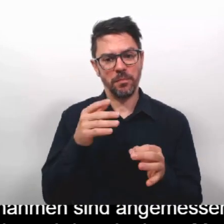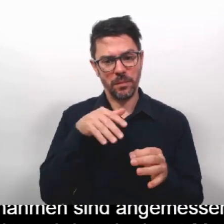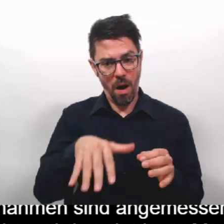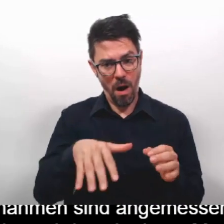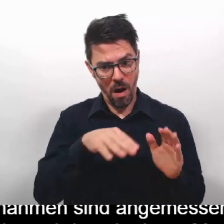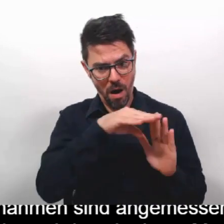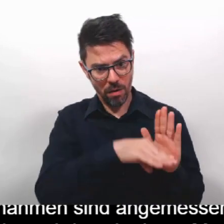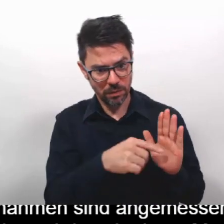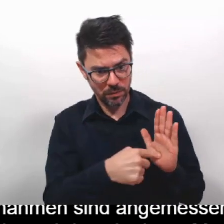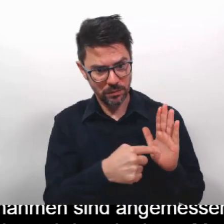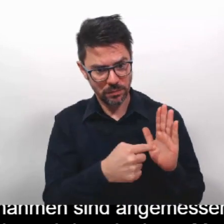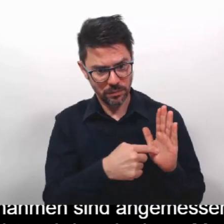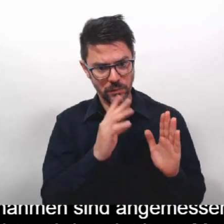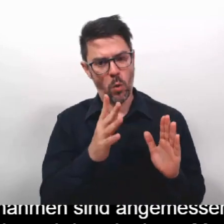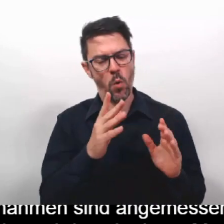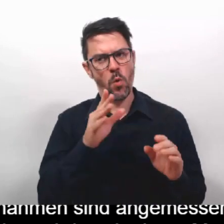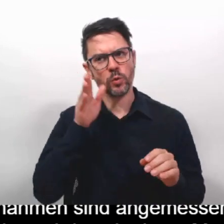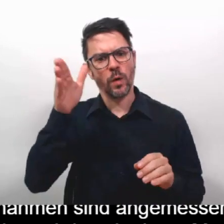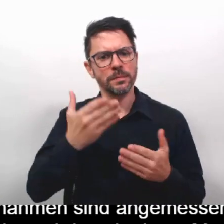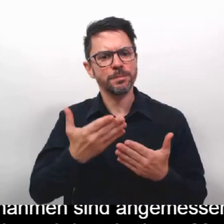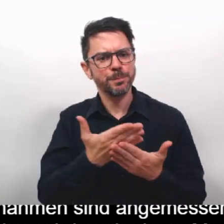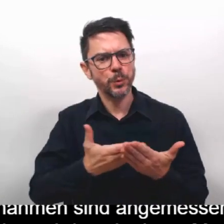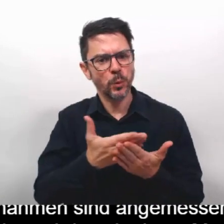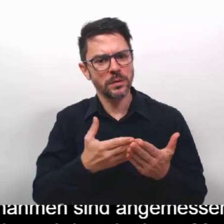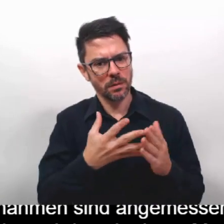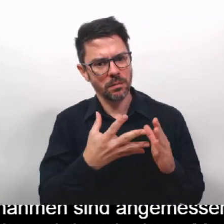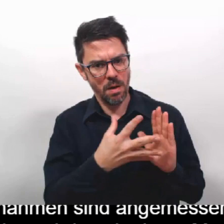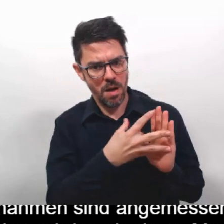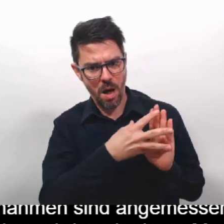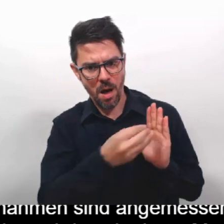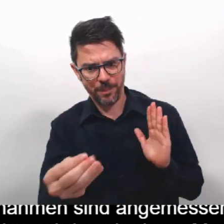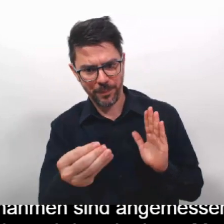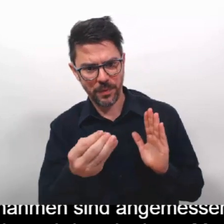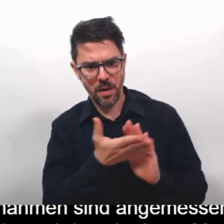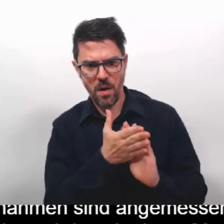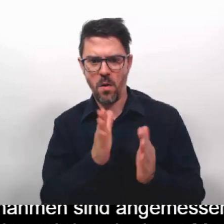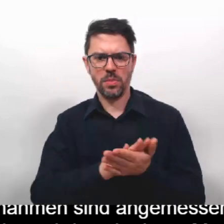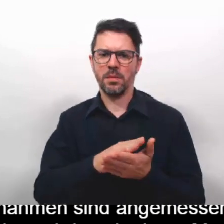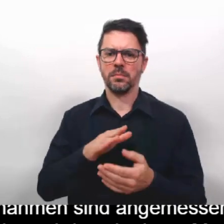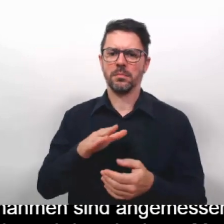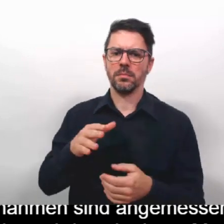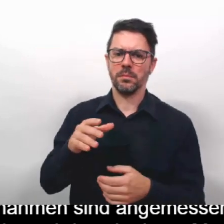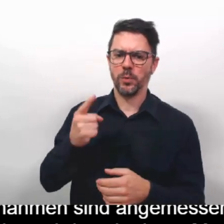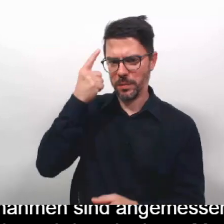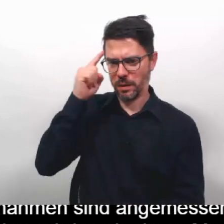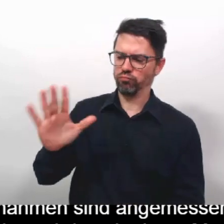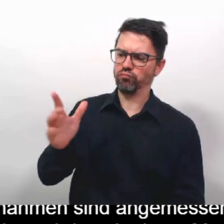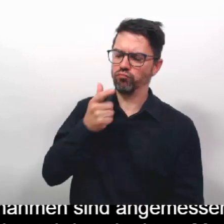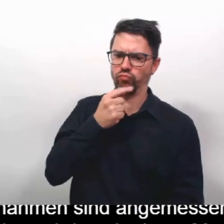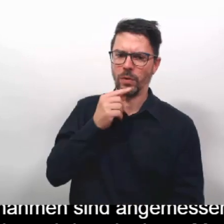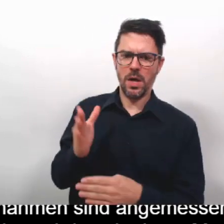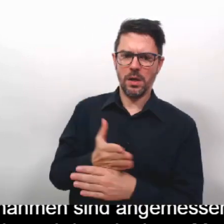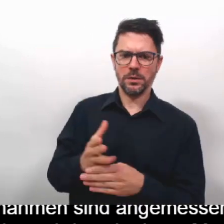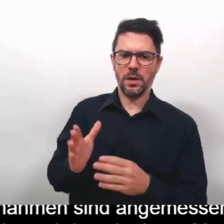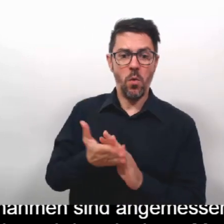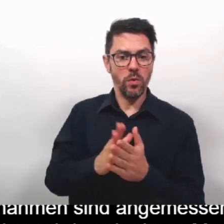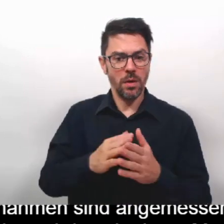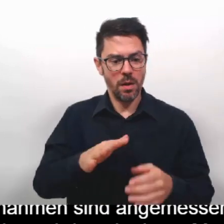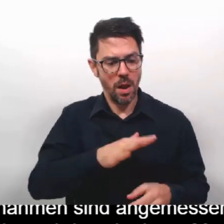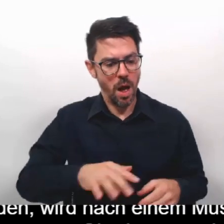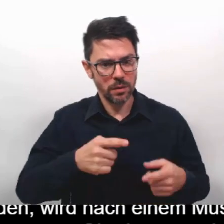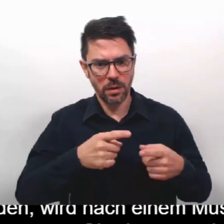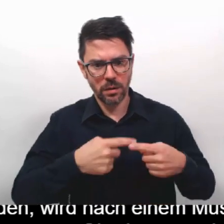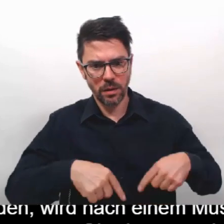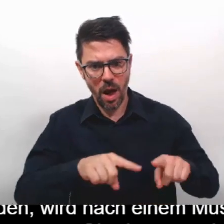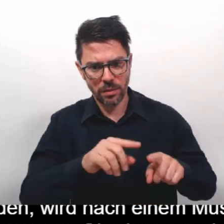Der zweite Punkt, wie geht es weiter? Also die Strategie ist ja klar, den